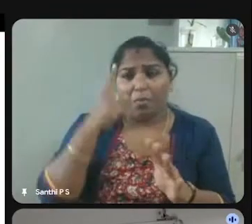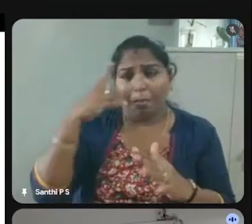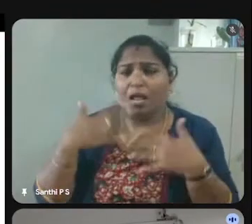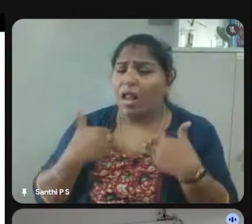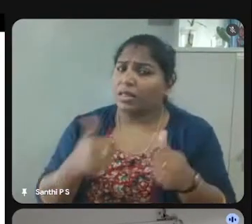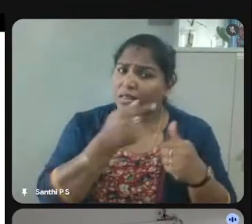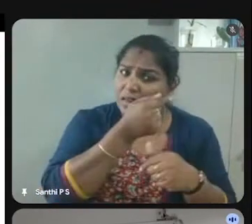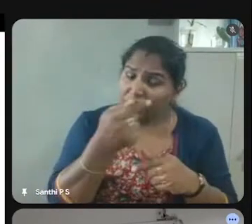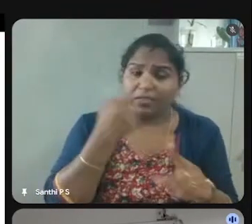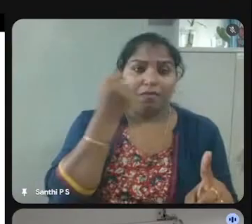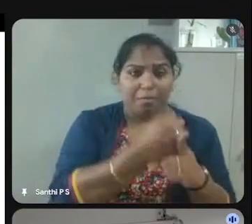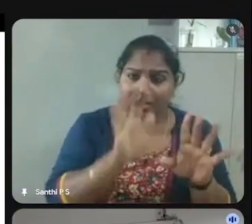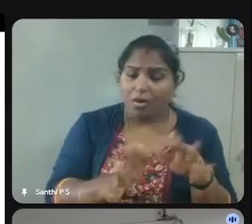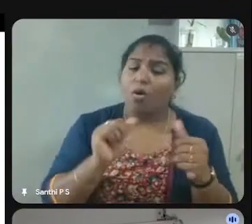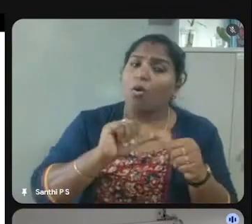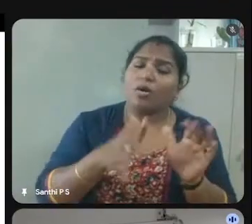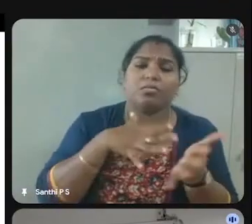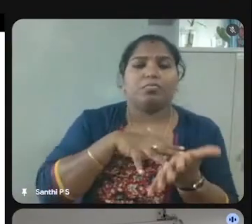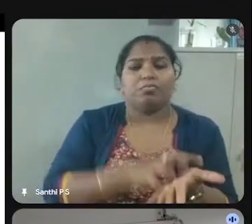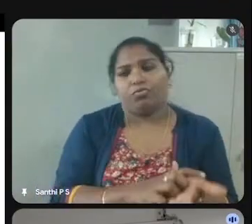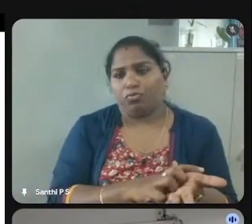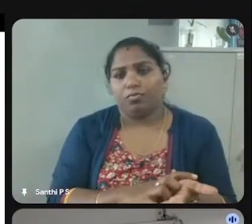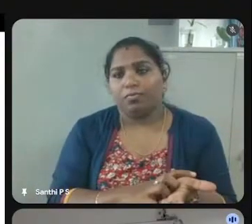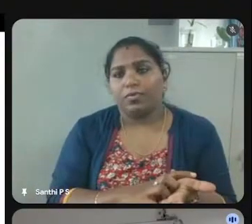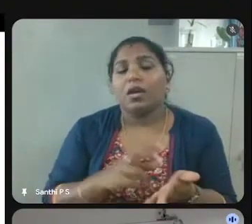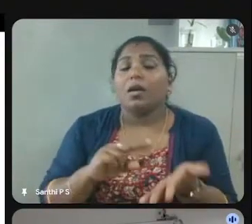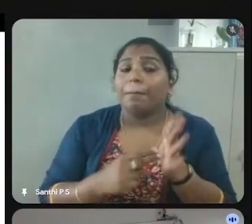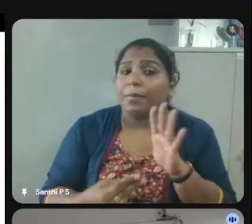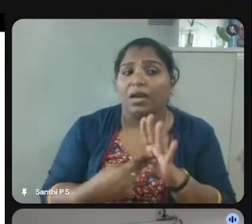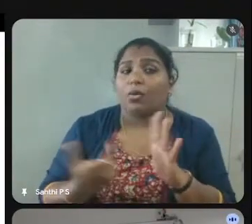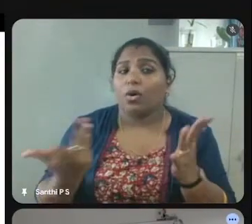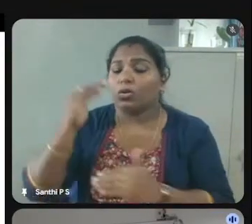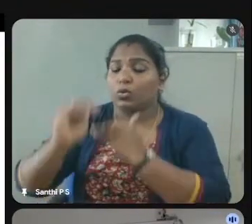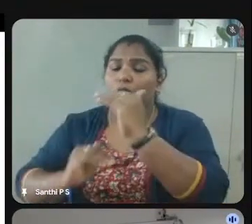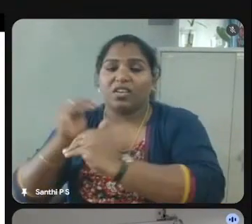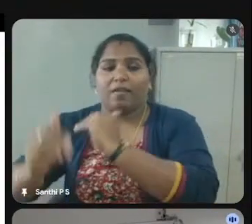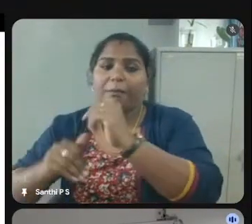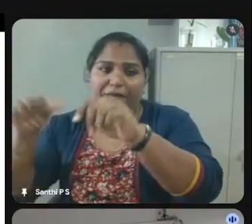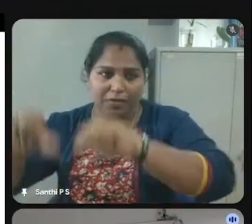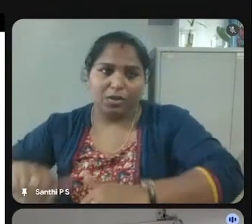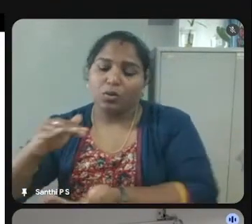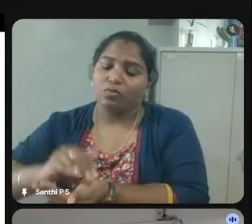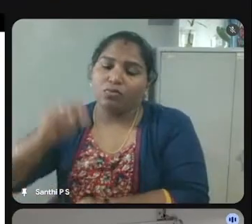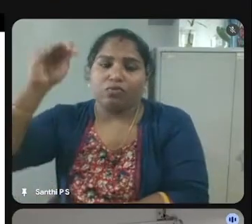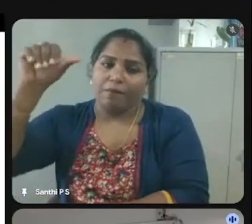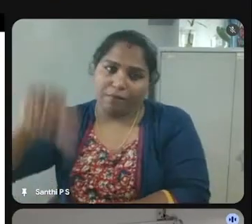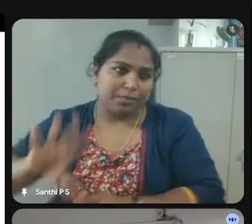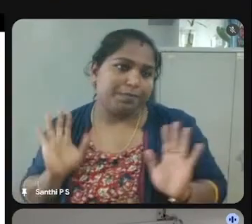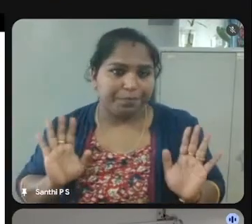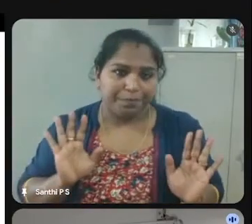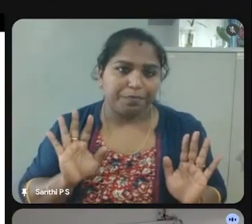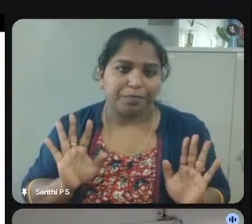കുട്ടിയിൽ ഒരിക്കലും ഉണ്ടാവില്ല. അതുകൊണ്ട് സജീവമായി ഒരുമിച്ച് പ്രവർത്തിക്കുക എന്നുള്ളത് വളരെ അത്യാവശ്യമാണ്. മാതാപിതാക്കൾക്ക് വേണ്ടിയിട്ടുള്ള പിന്തുണാ ഗ്രൂപ്പുകളുണ്ട്,